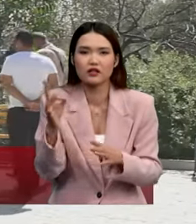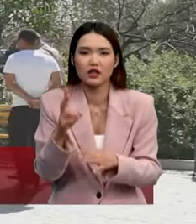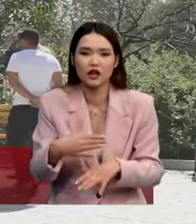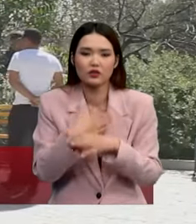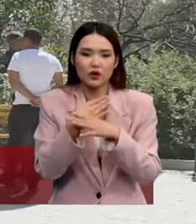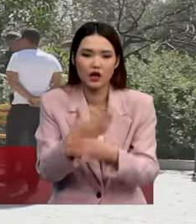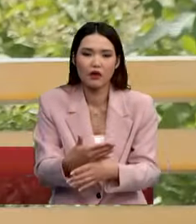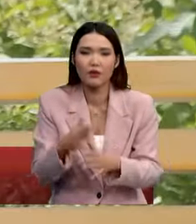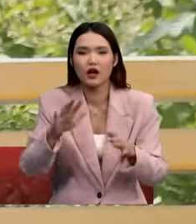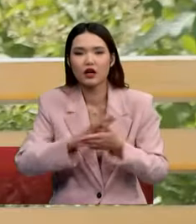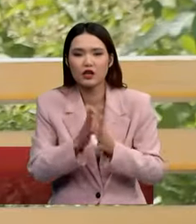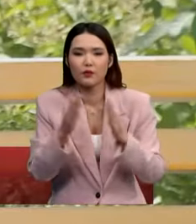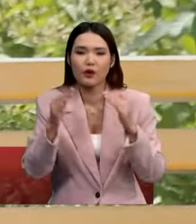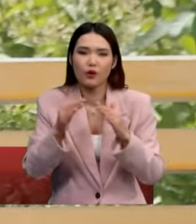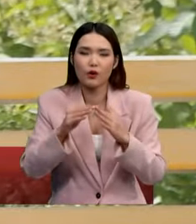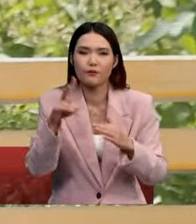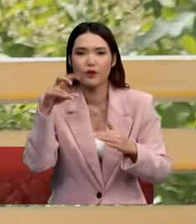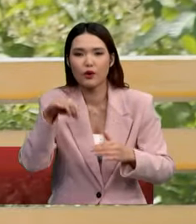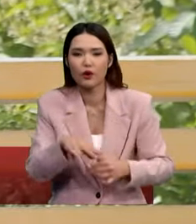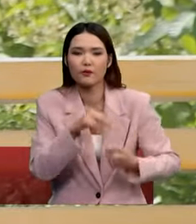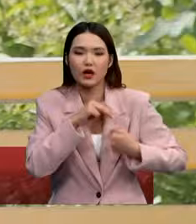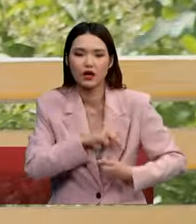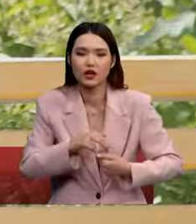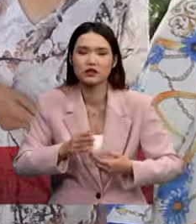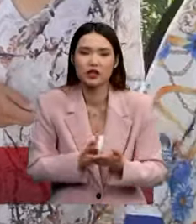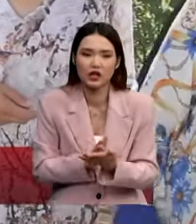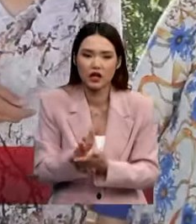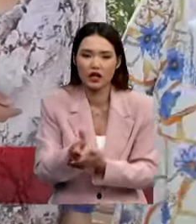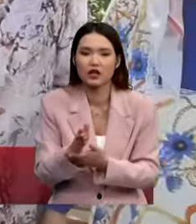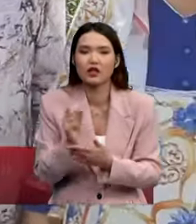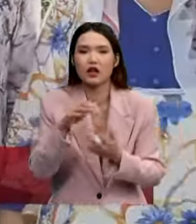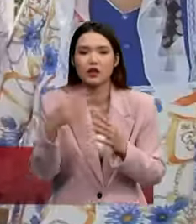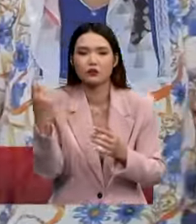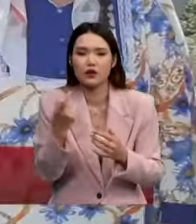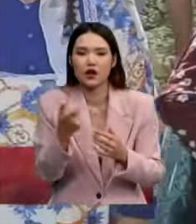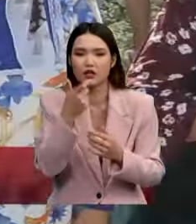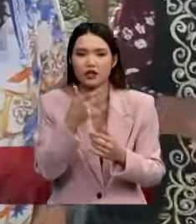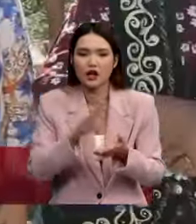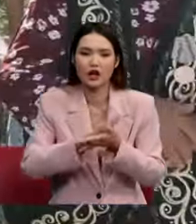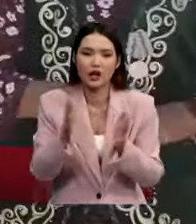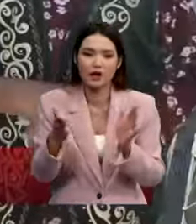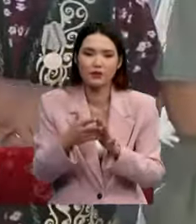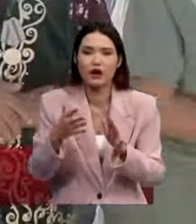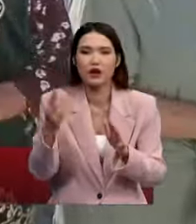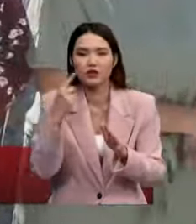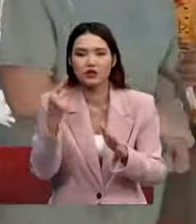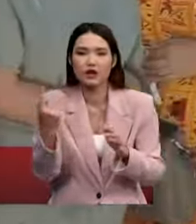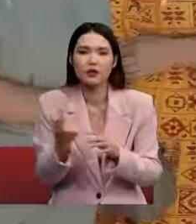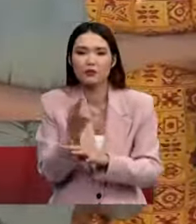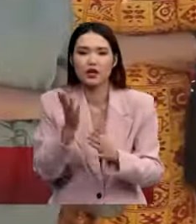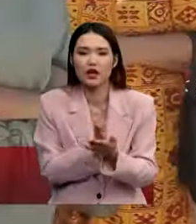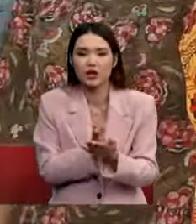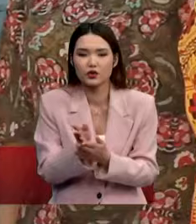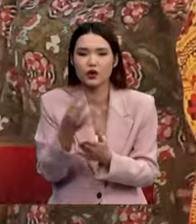береді. Одан кейін үй жалдап, коммуналдық қызмет төлеуге де қол ұшын созады. Ал жаңа шыққан тәртіп бойынша ұялам дегендердің алғашқы